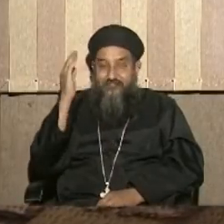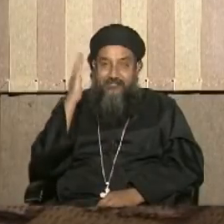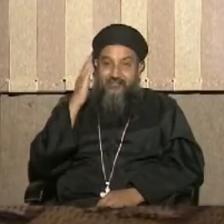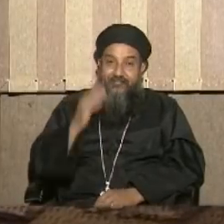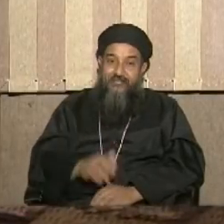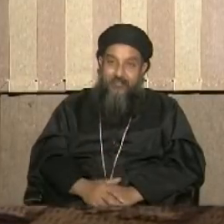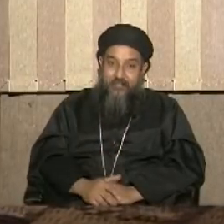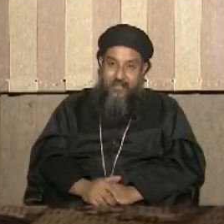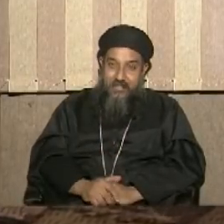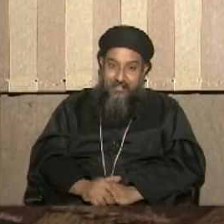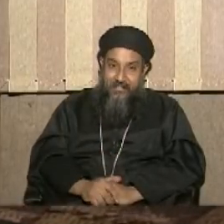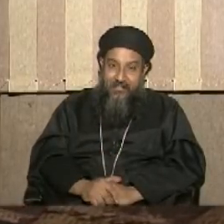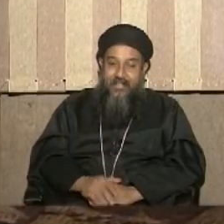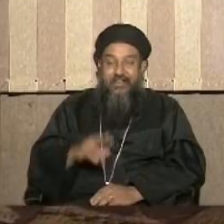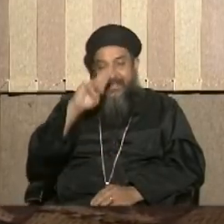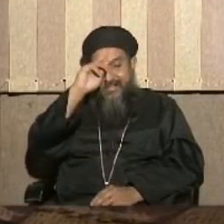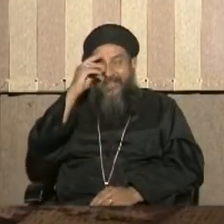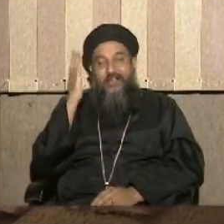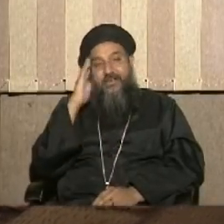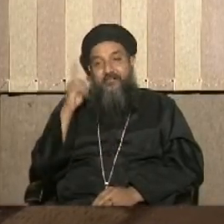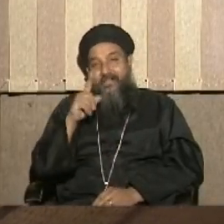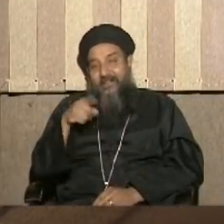طوباكم يا ماكسيموس وديماديوس،